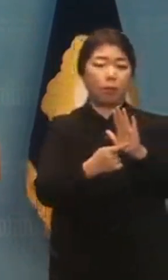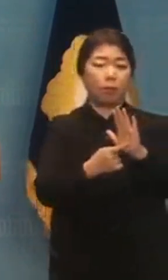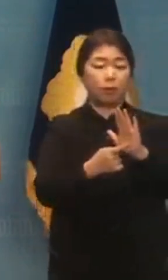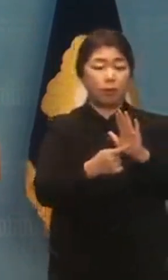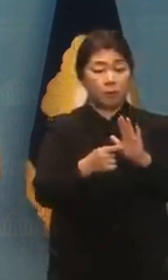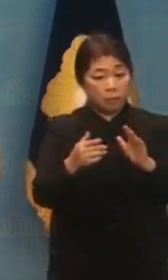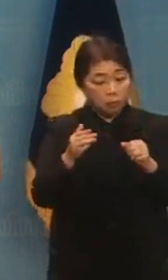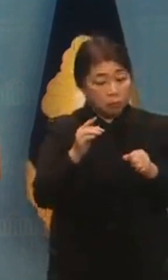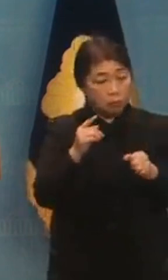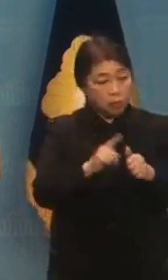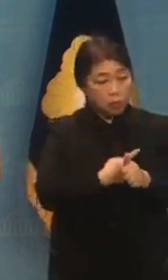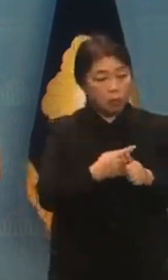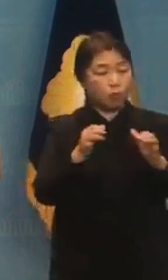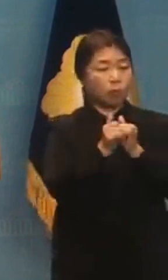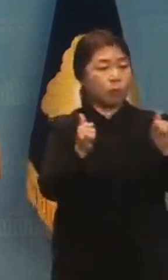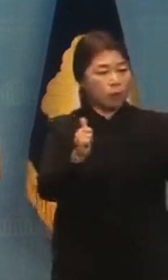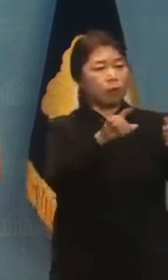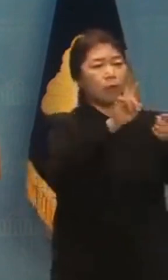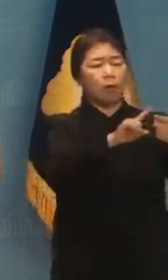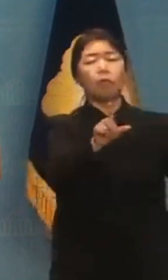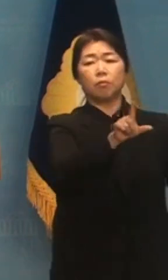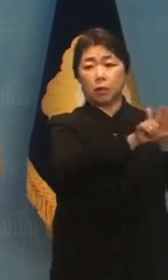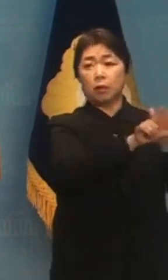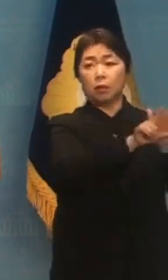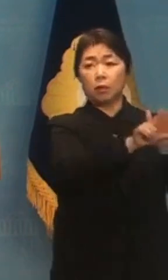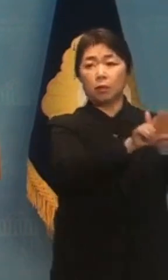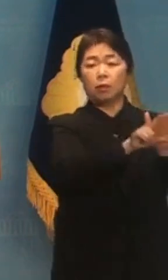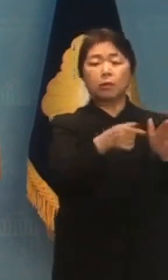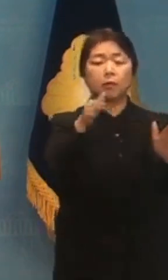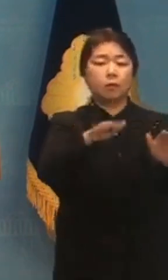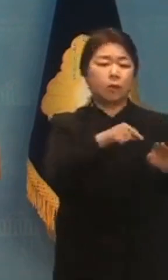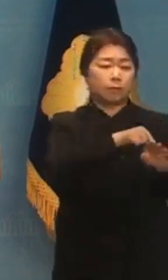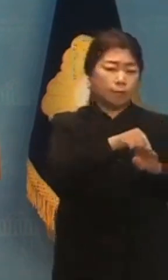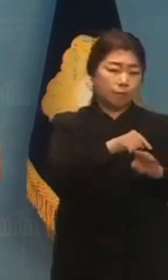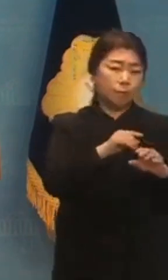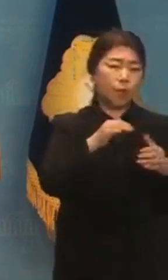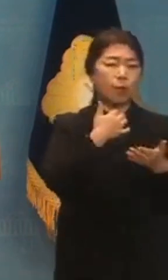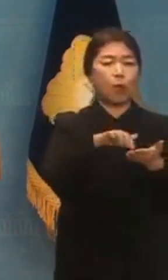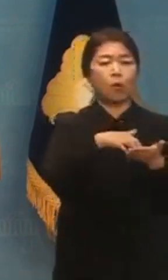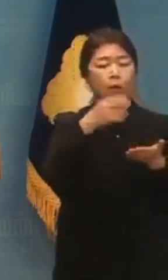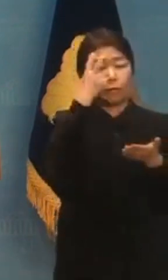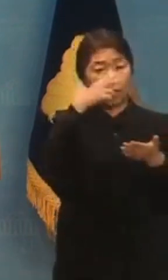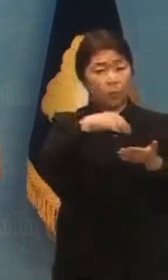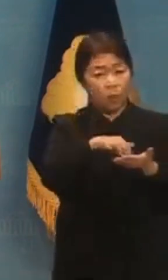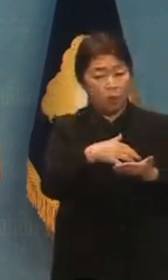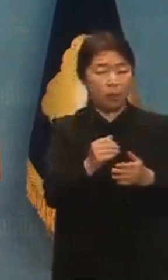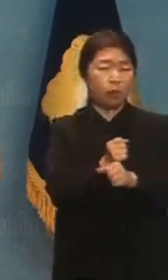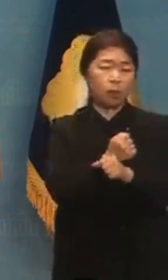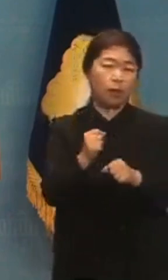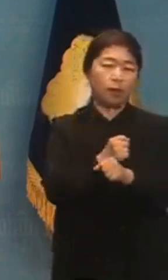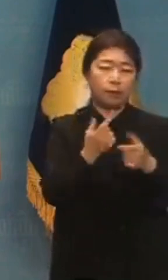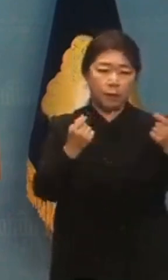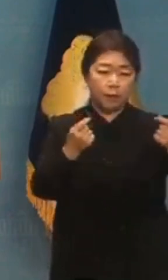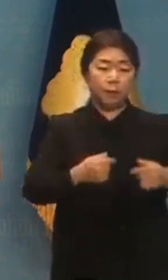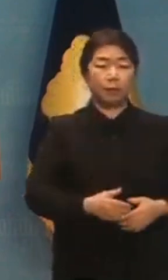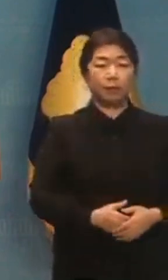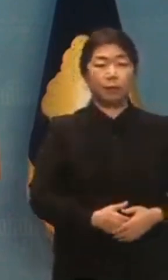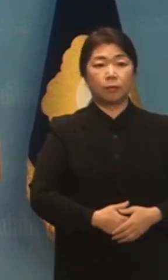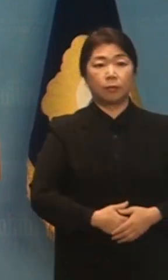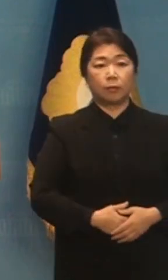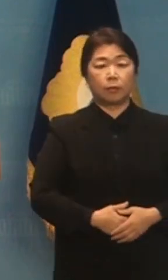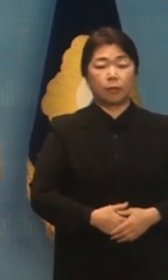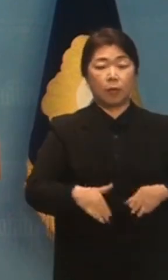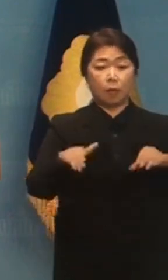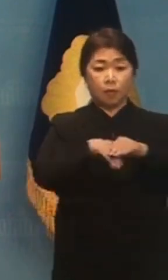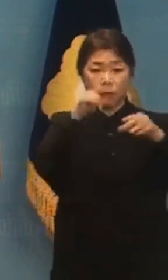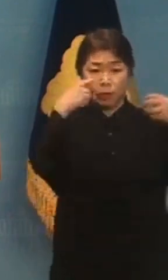통계 조작으로 기만했습니다. 문 정부 인사들은 부동산 통계 조작 의혹에 대해 부인하고